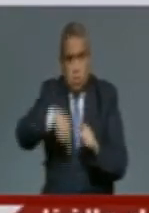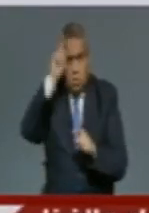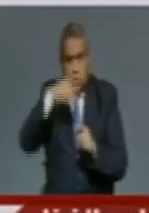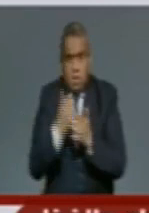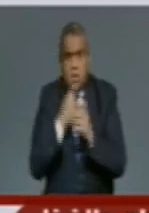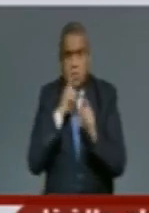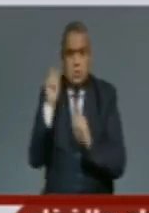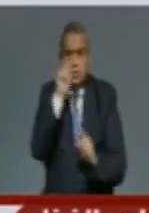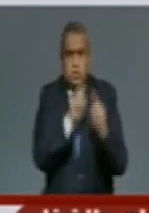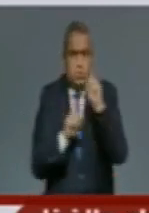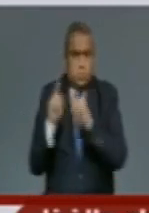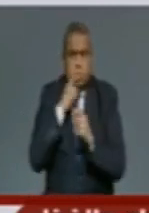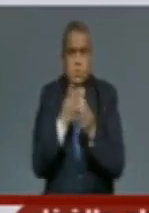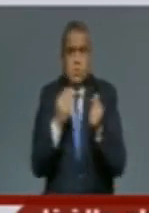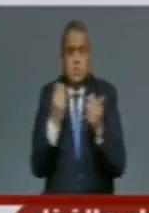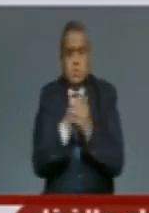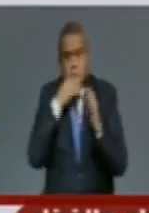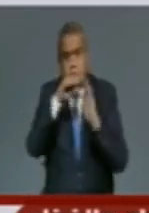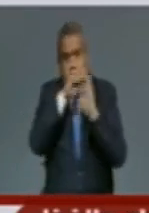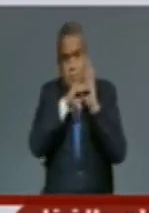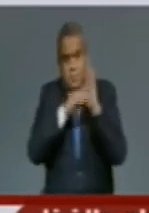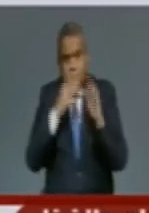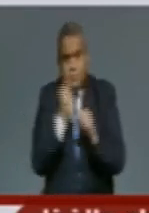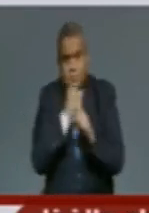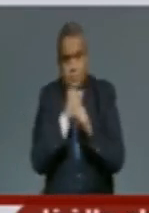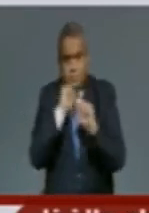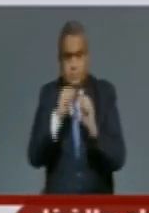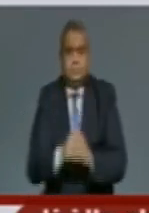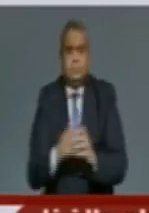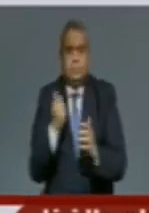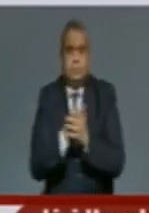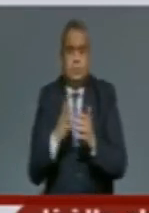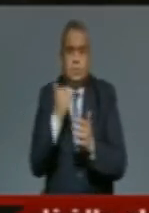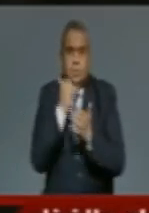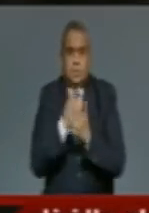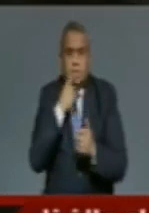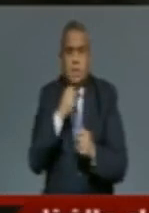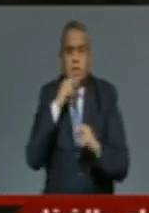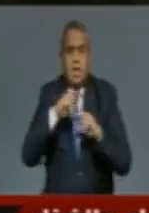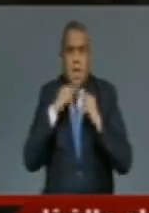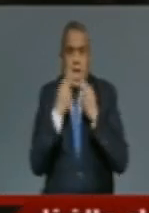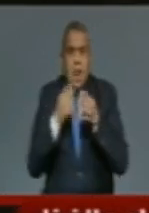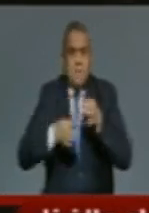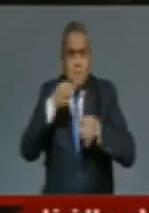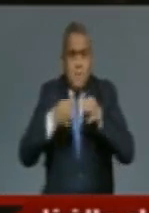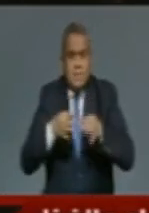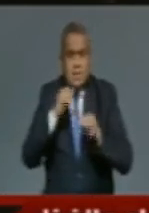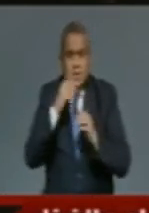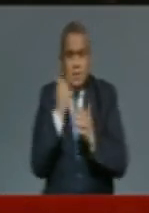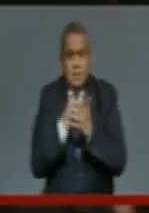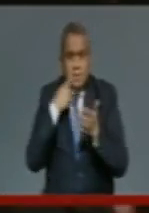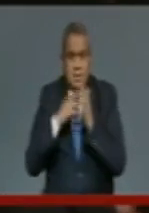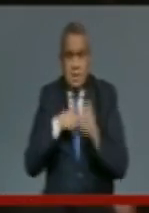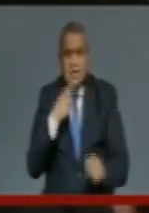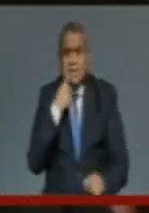على منظومة أو النظام المالي العالمي وأدي هذا النظام خلال 70-80